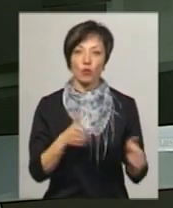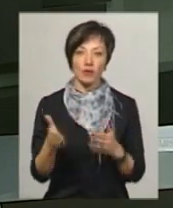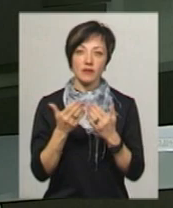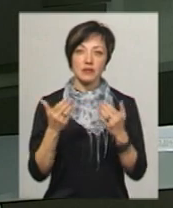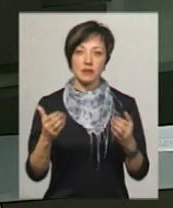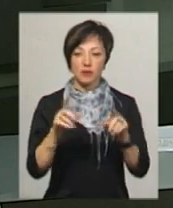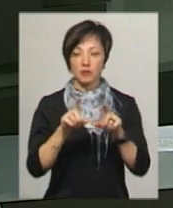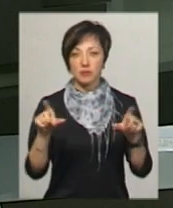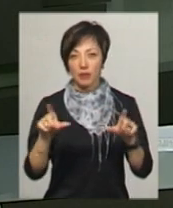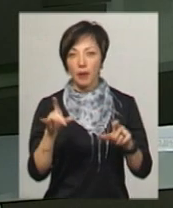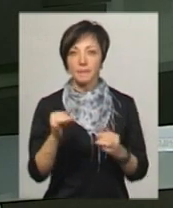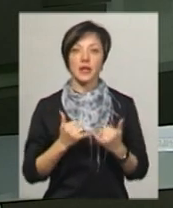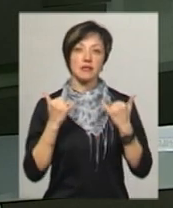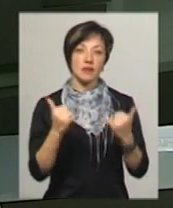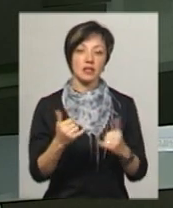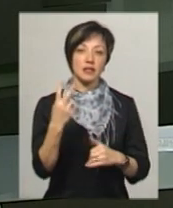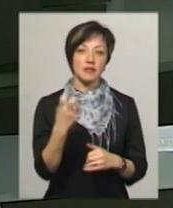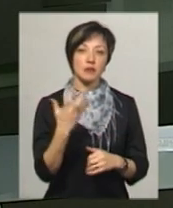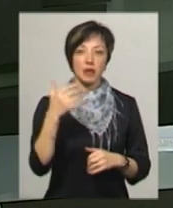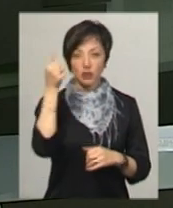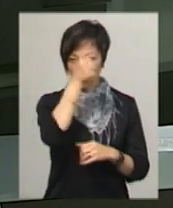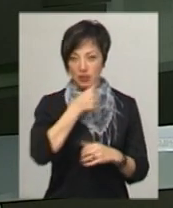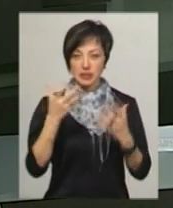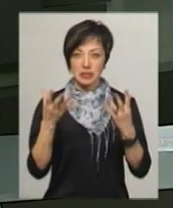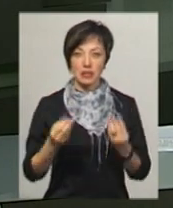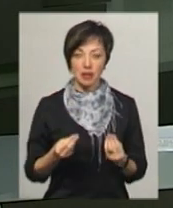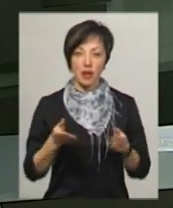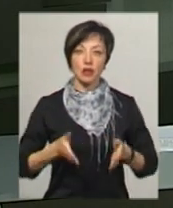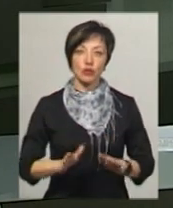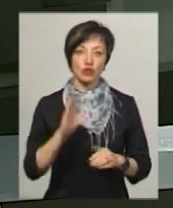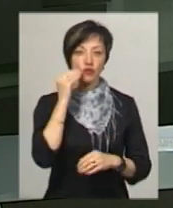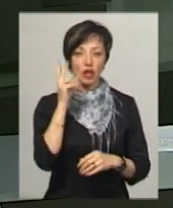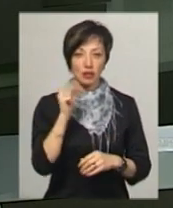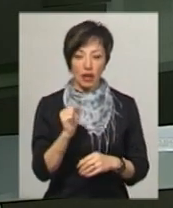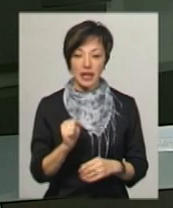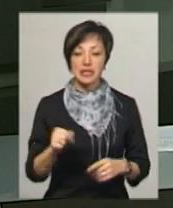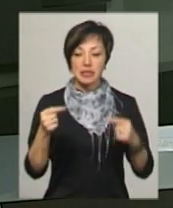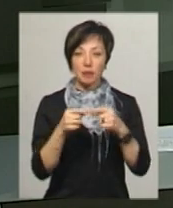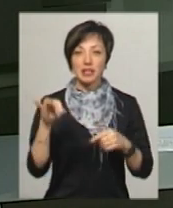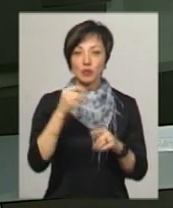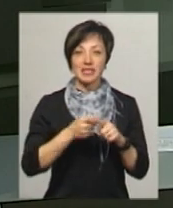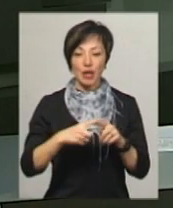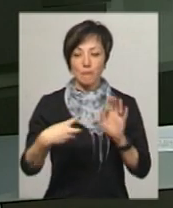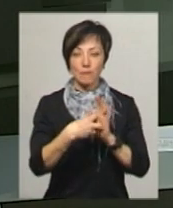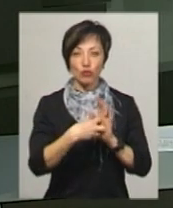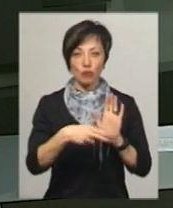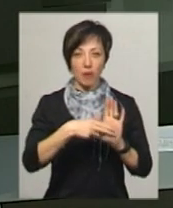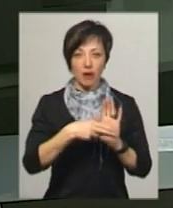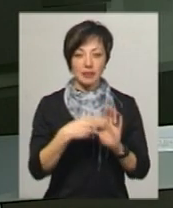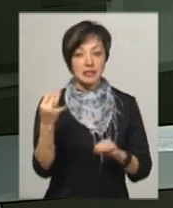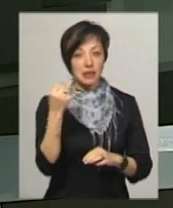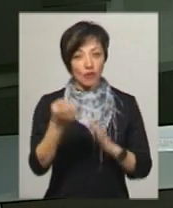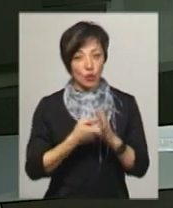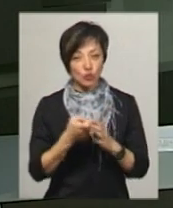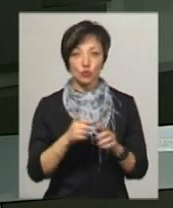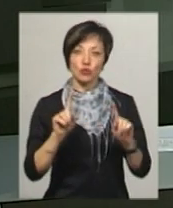виставкову експозицію, присвячену 205-й річниці з дня народження Кобзаря. Саме історія цієї поштівки зацікавила дослідників.